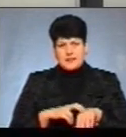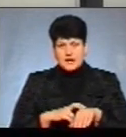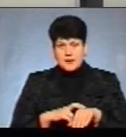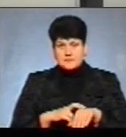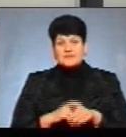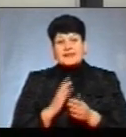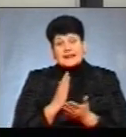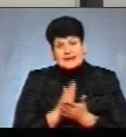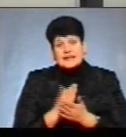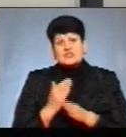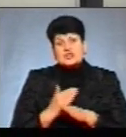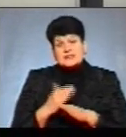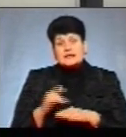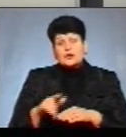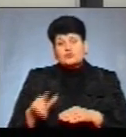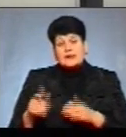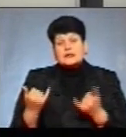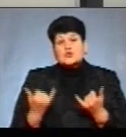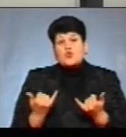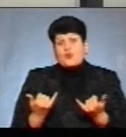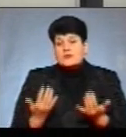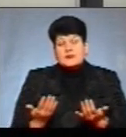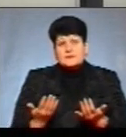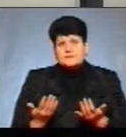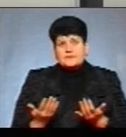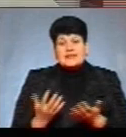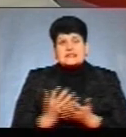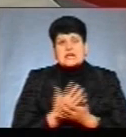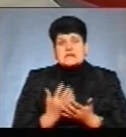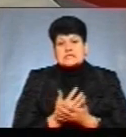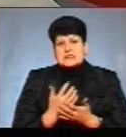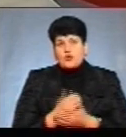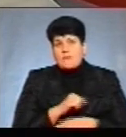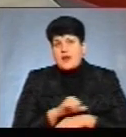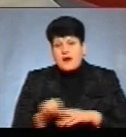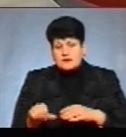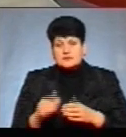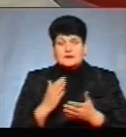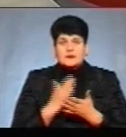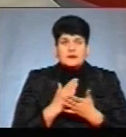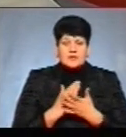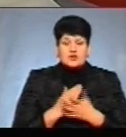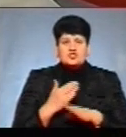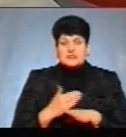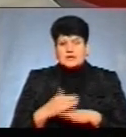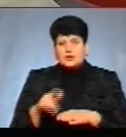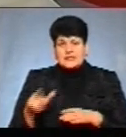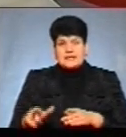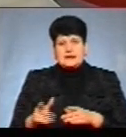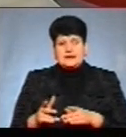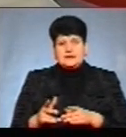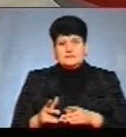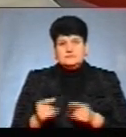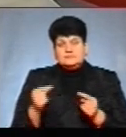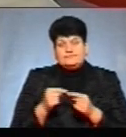лікарям. Є частина людей, які сьогодні десь на заробітках, є частина лікарей, частина людей, які